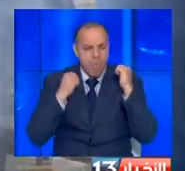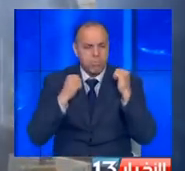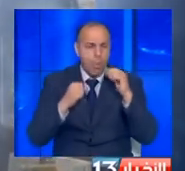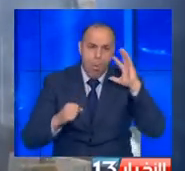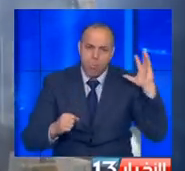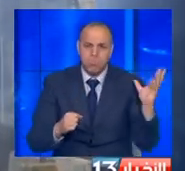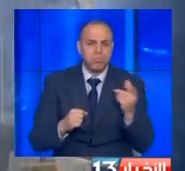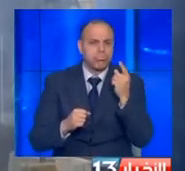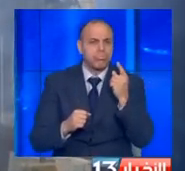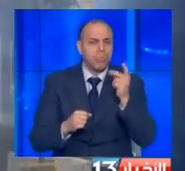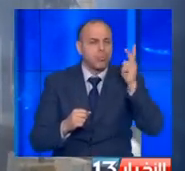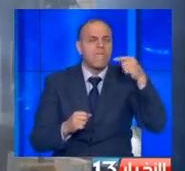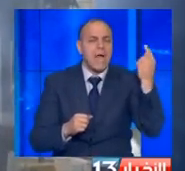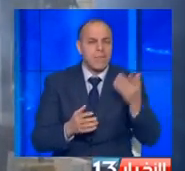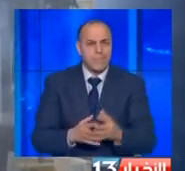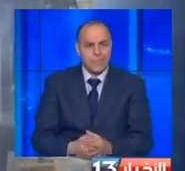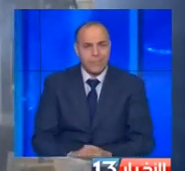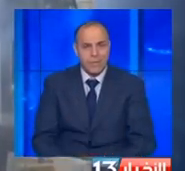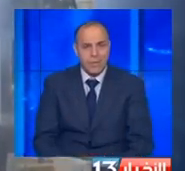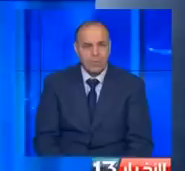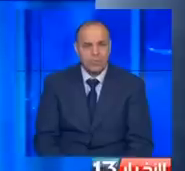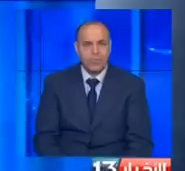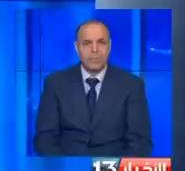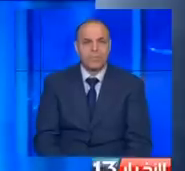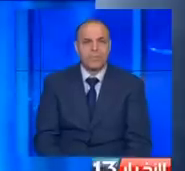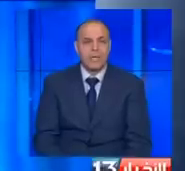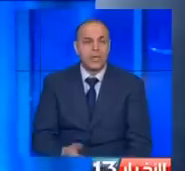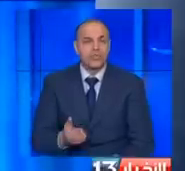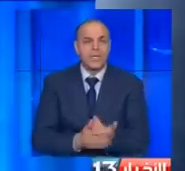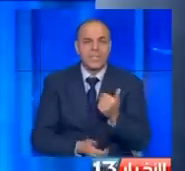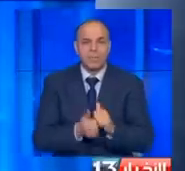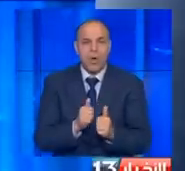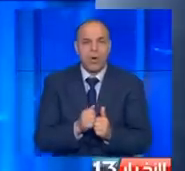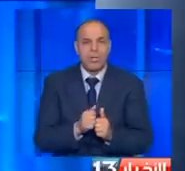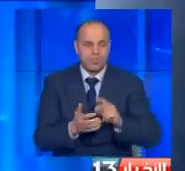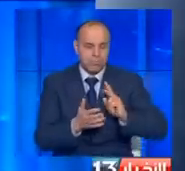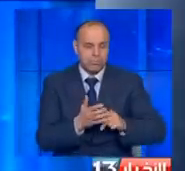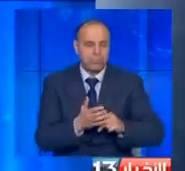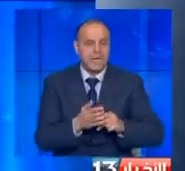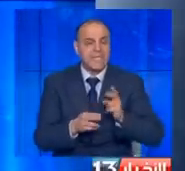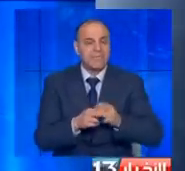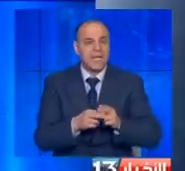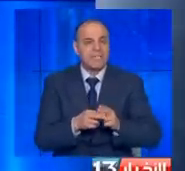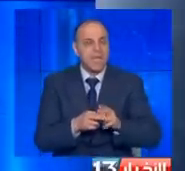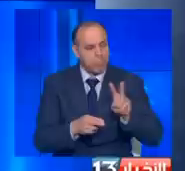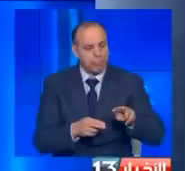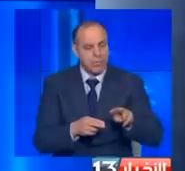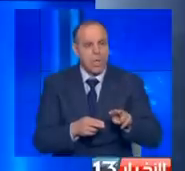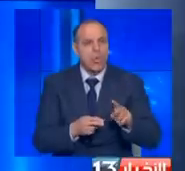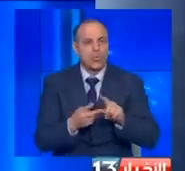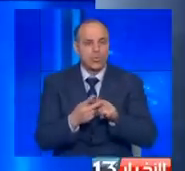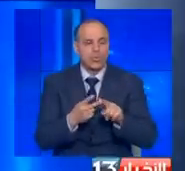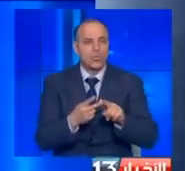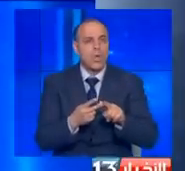موجه من الادانه الدوليه في جديد الرياضه تعاقد النادي الرياضي الصفاقصي رسميا مع كل